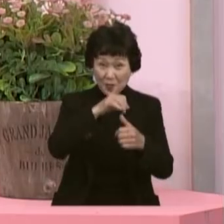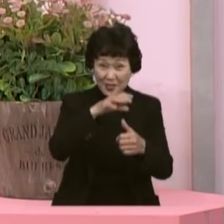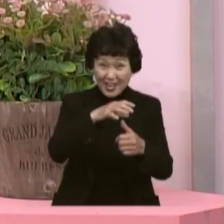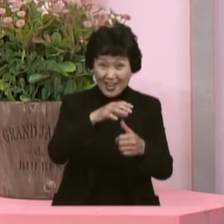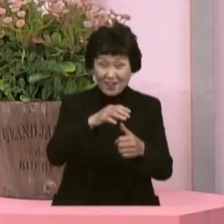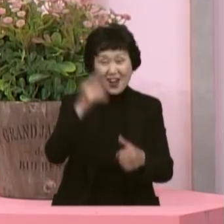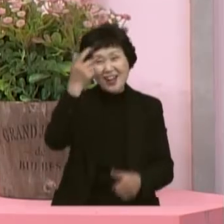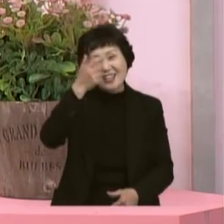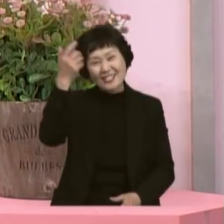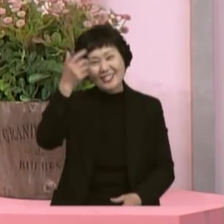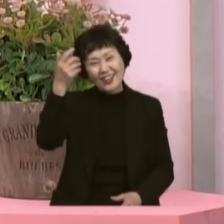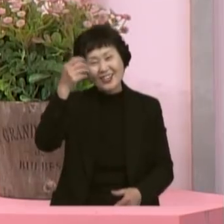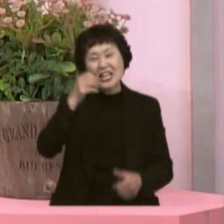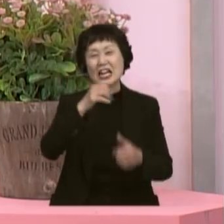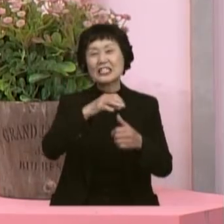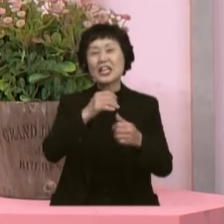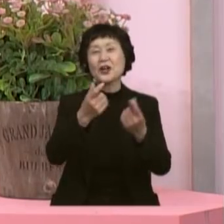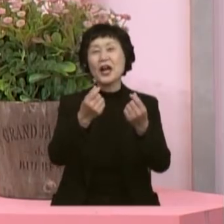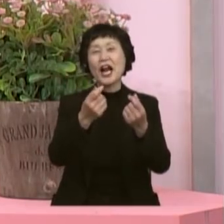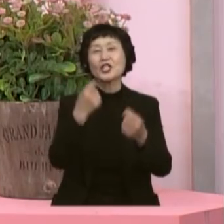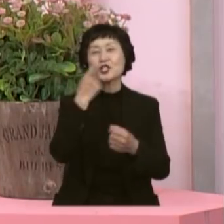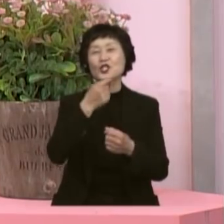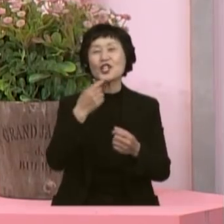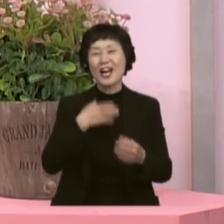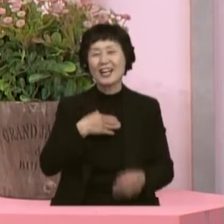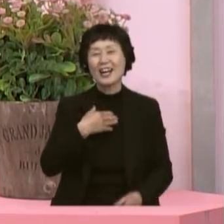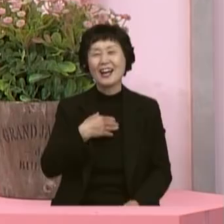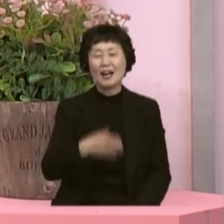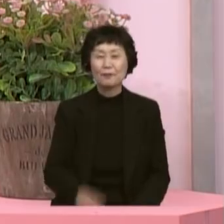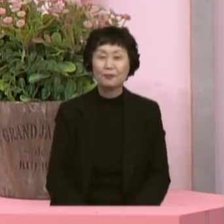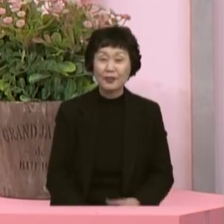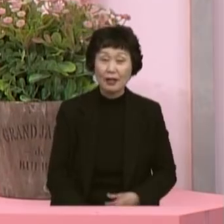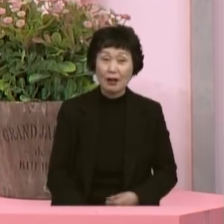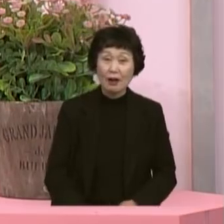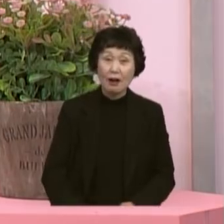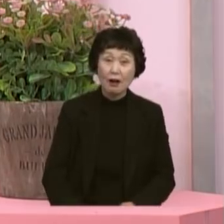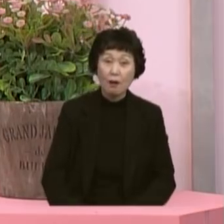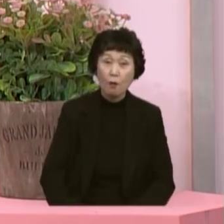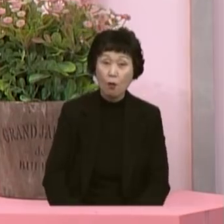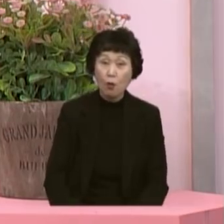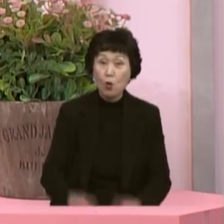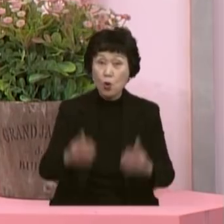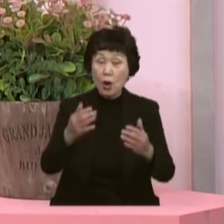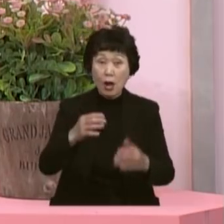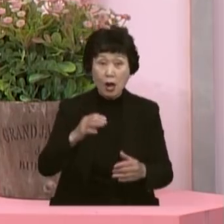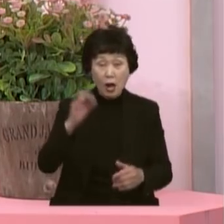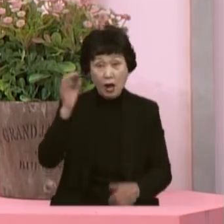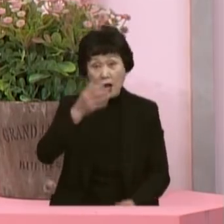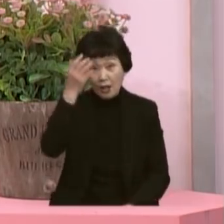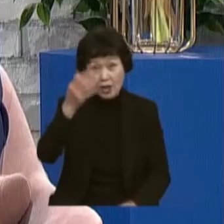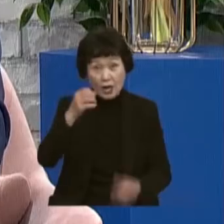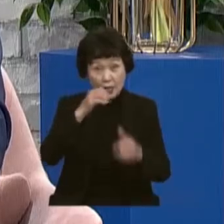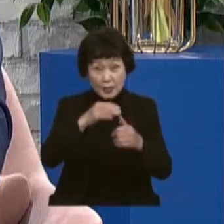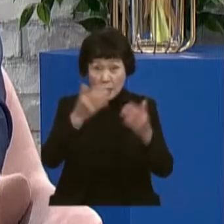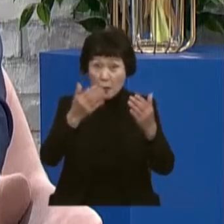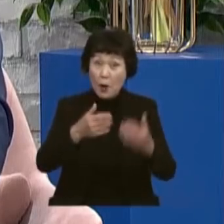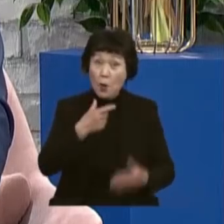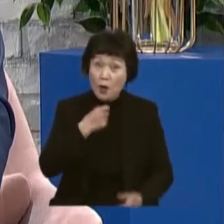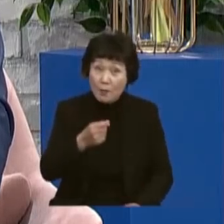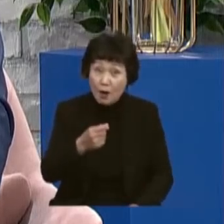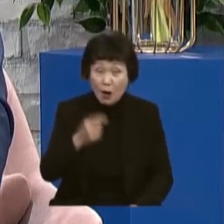성령 세례를 그래서 그 성령 세례 받고 싶으세요? 그래서 제가 아그 주면 다 받죠.